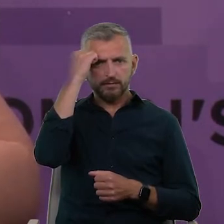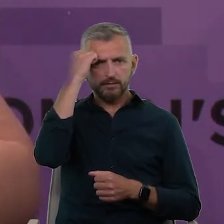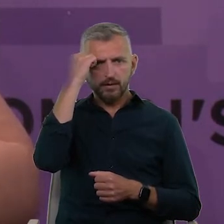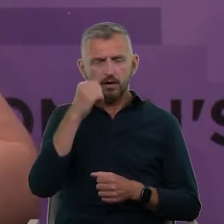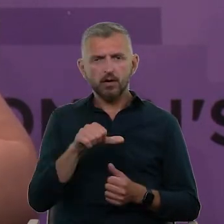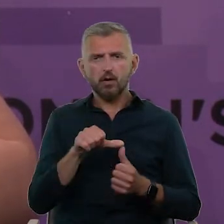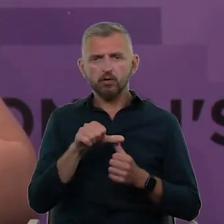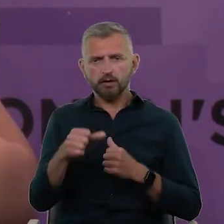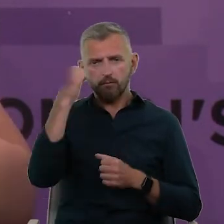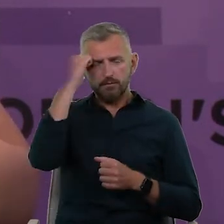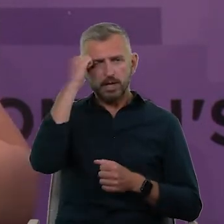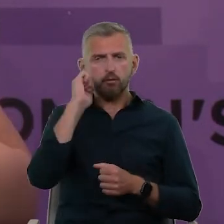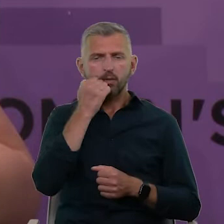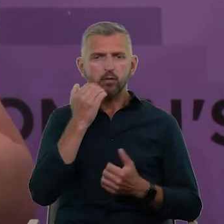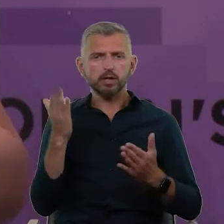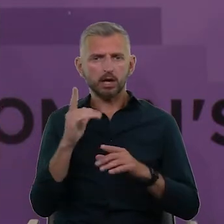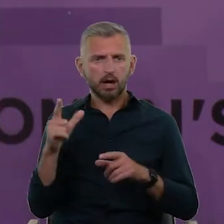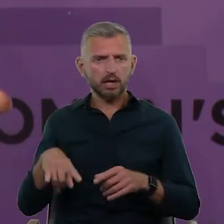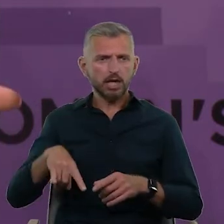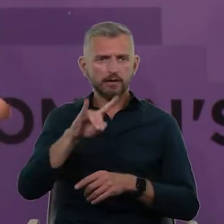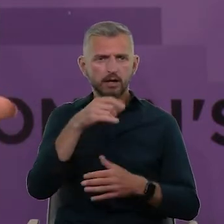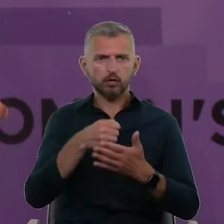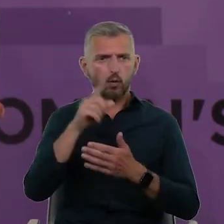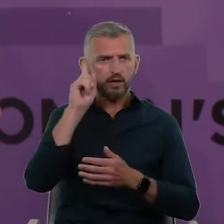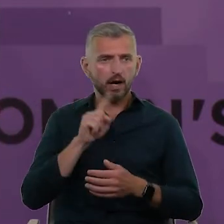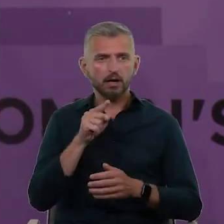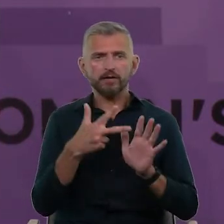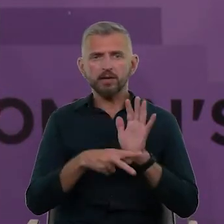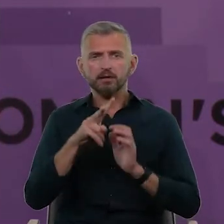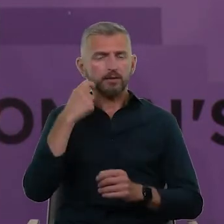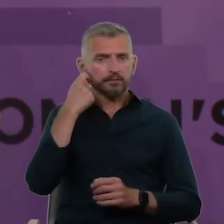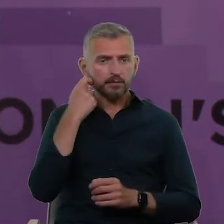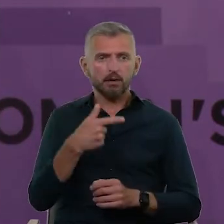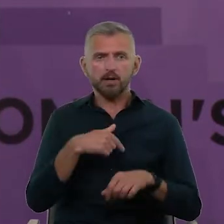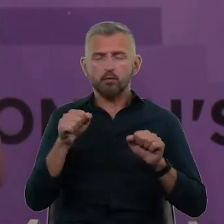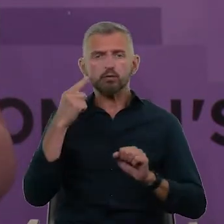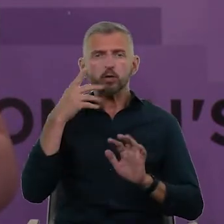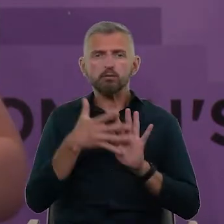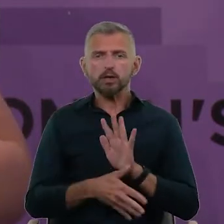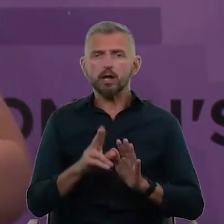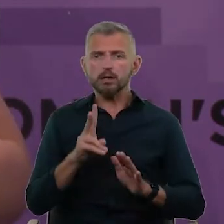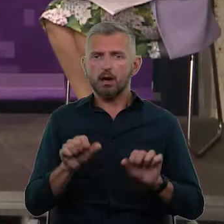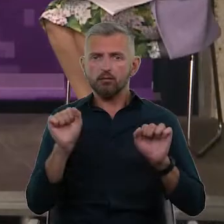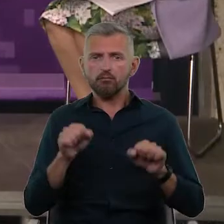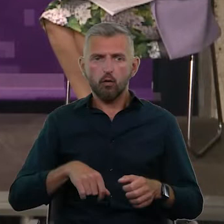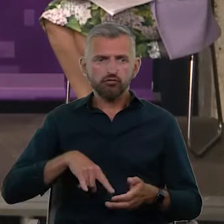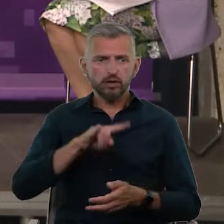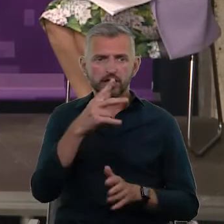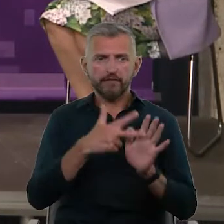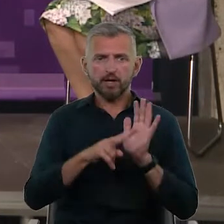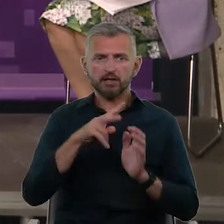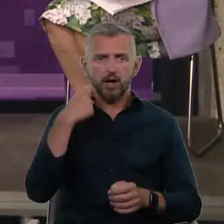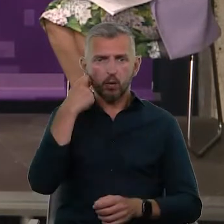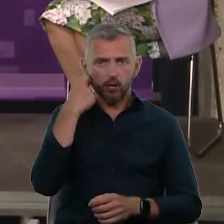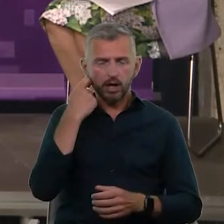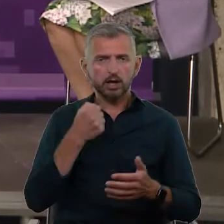бабусю, яка летіла до Ізраїля, а їй 82, і ми можемо зрозуміти, як можна, да? Як можна летіти 82